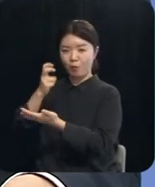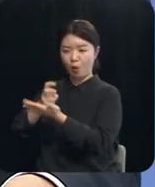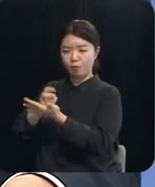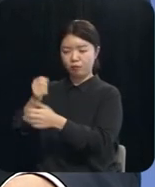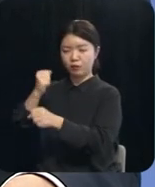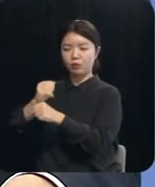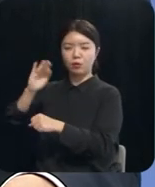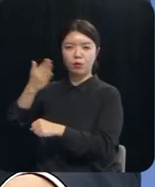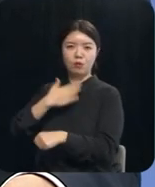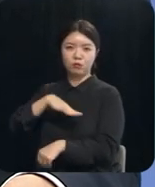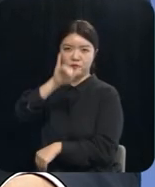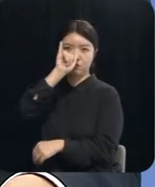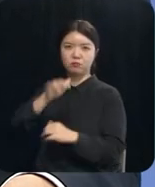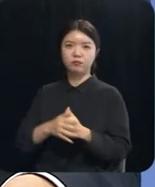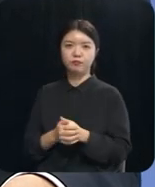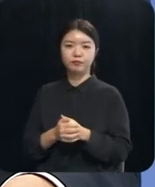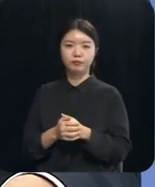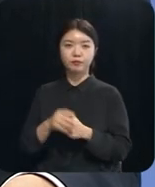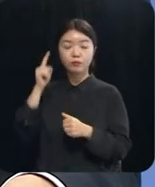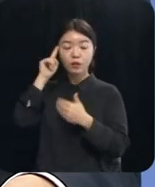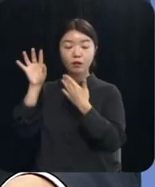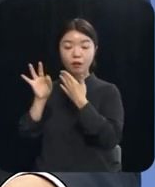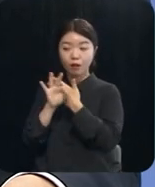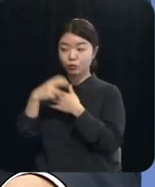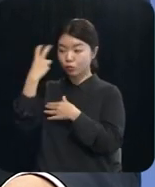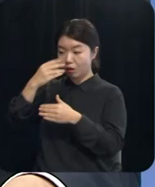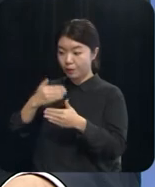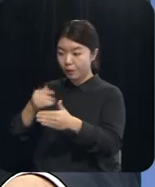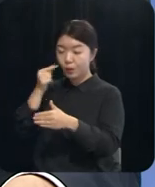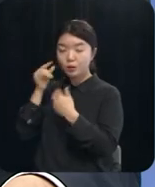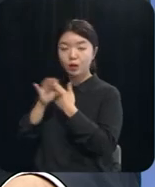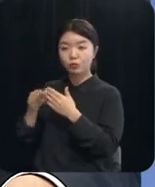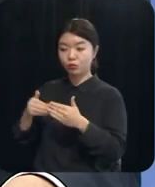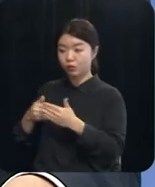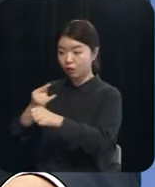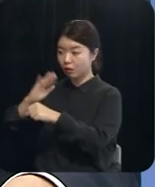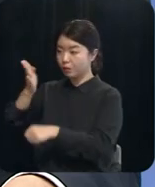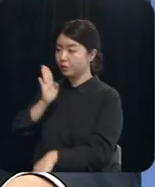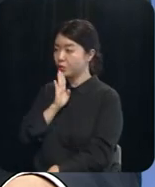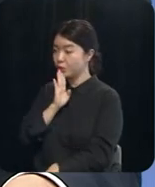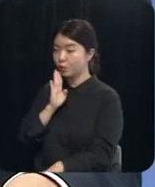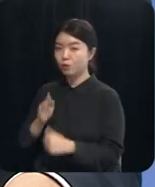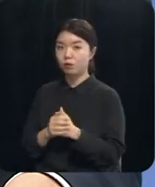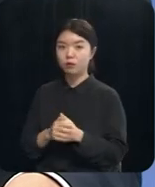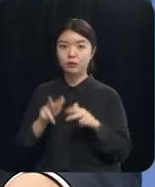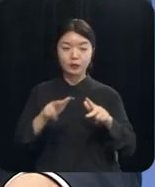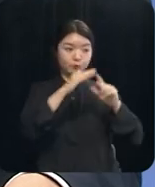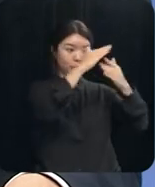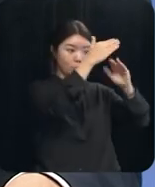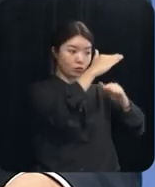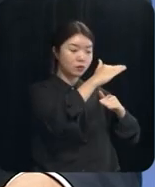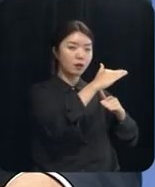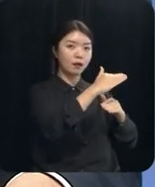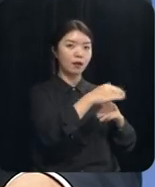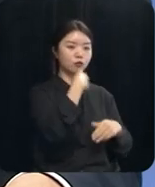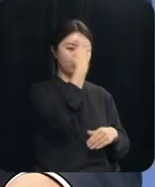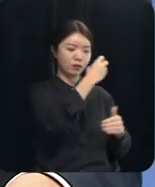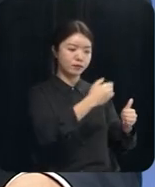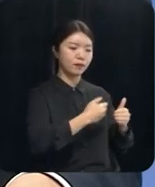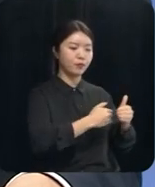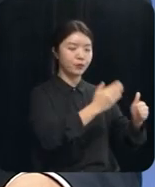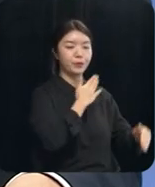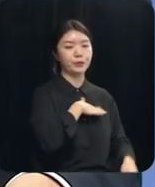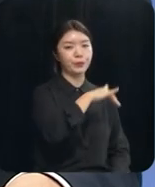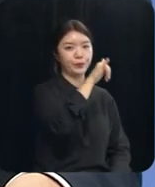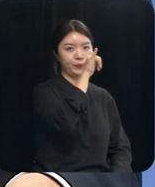알고 있습니다. 만약에 조사를 안 낸다면 조사를 해야 되는 거 맞죠? 거기 여러분. 지금 절차에 의해서 수사가 진행되는 걸로